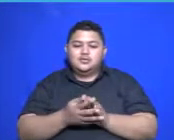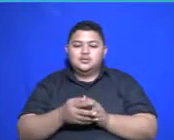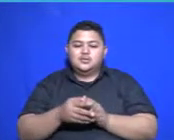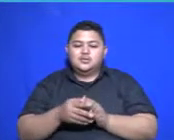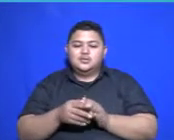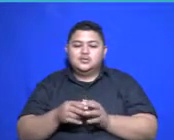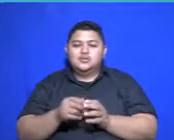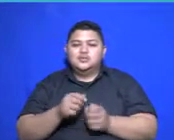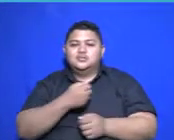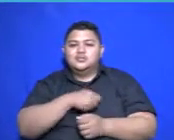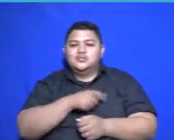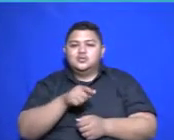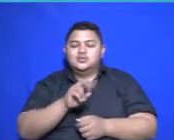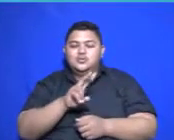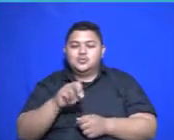tahun 2014